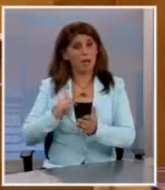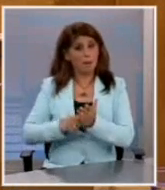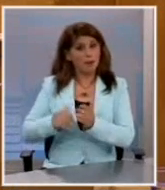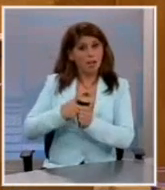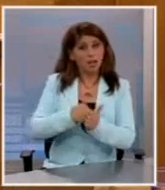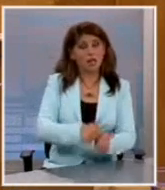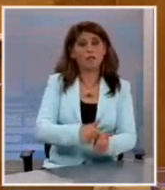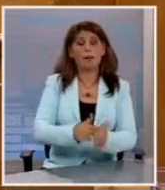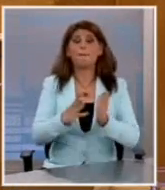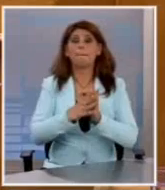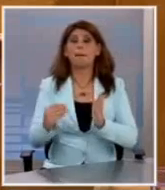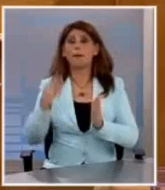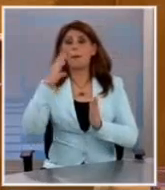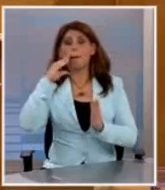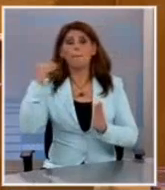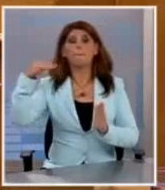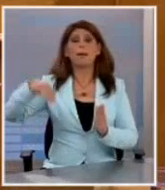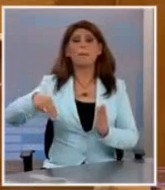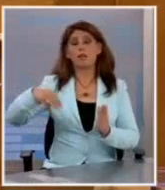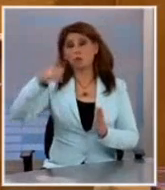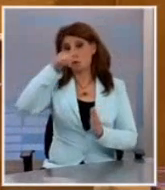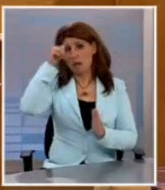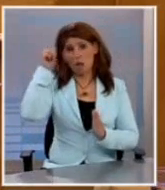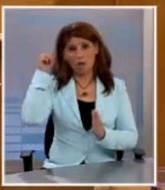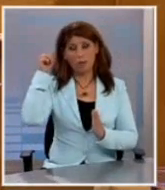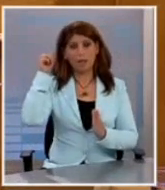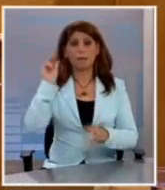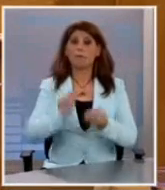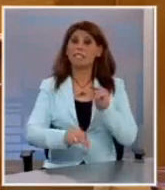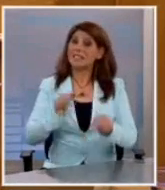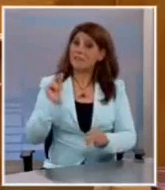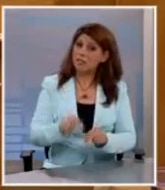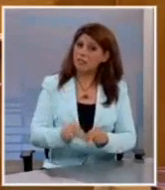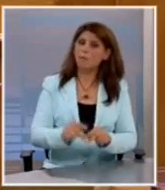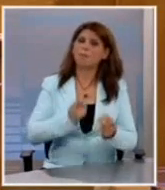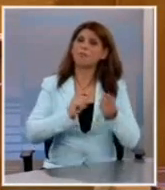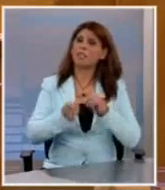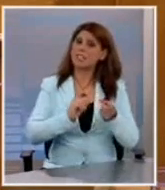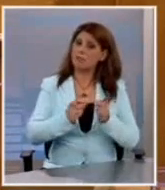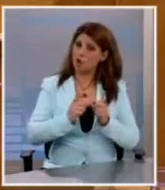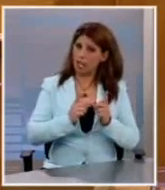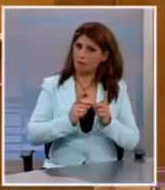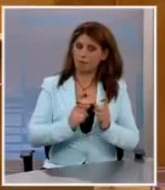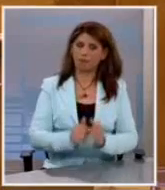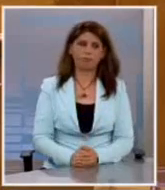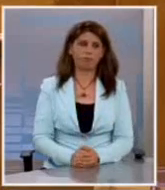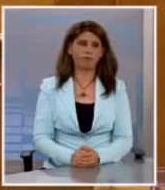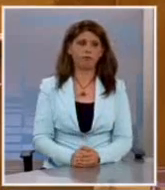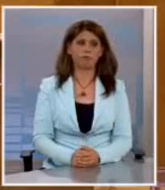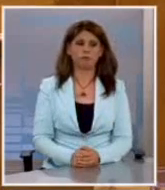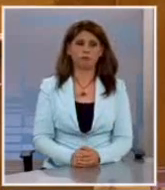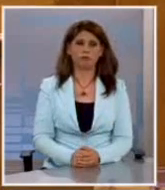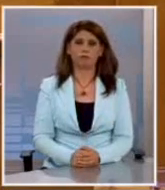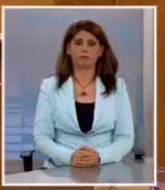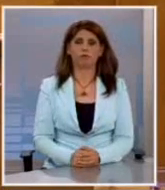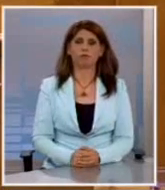του Βαγγέλη του Μεϊμαράκη, που το καλοκαίρι ψήφισε τη συμφωνία αυτή, δίνοντας στη